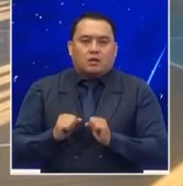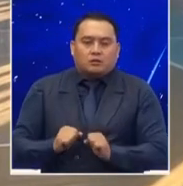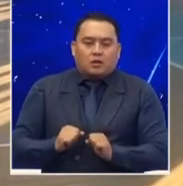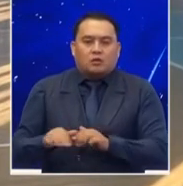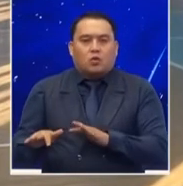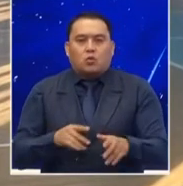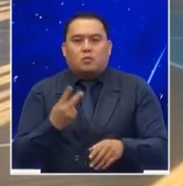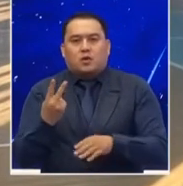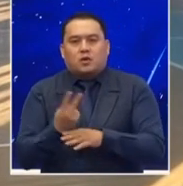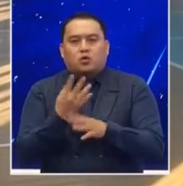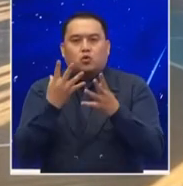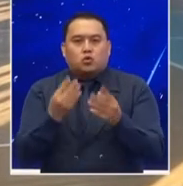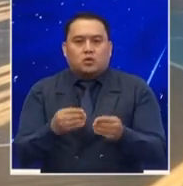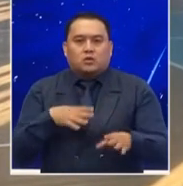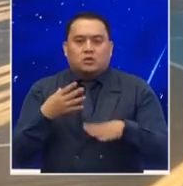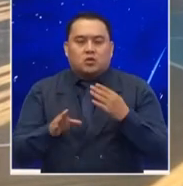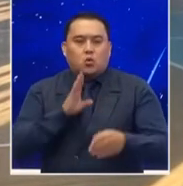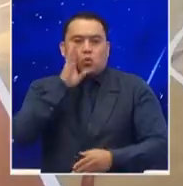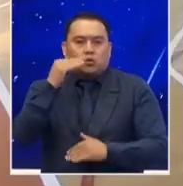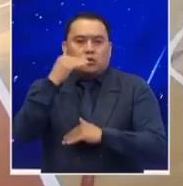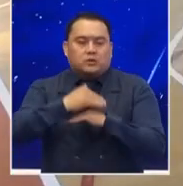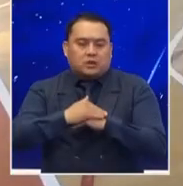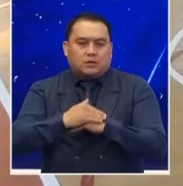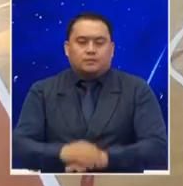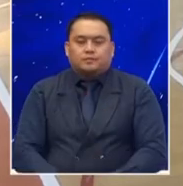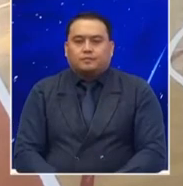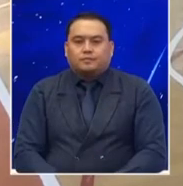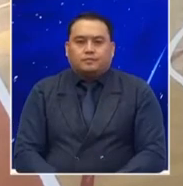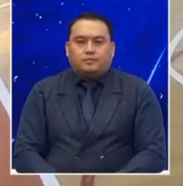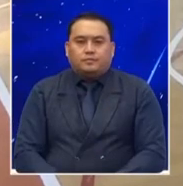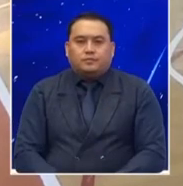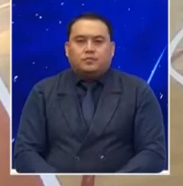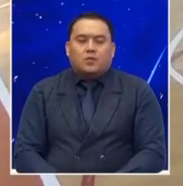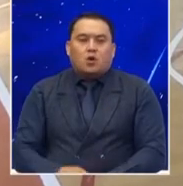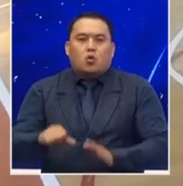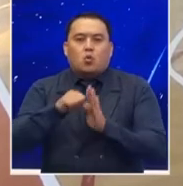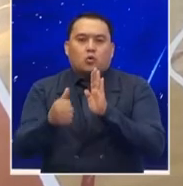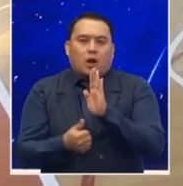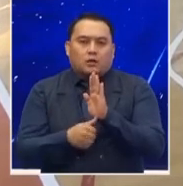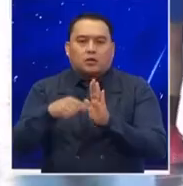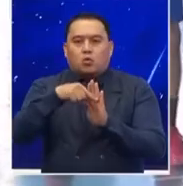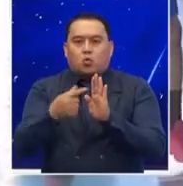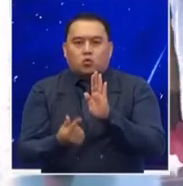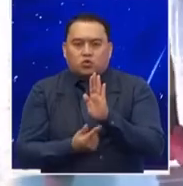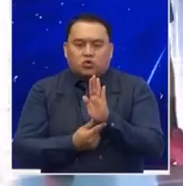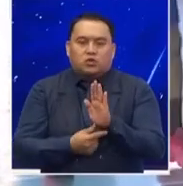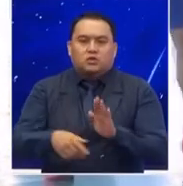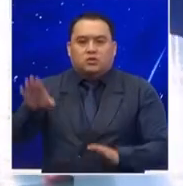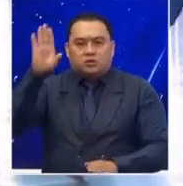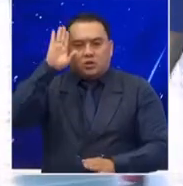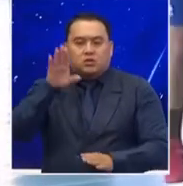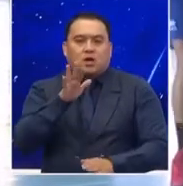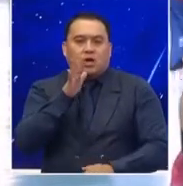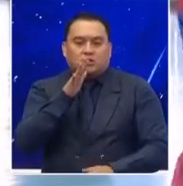күніне 2 жаттығудан таңертең кешке. Облыс құрамасының дені 16-17 жастағы баскетболшылардан жасақталған. Барлығы